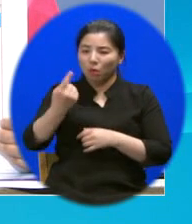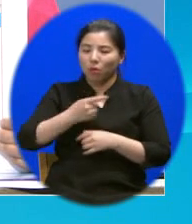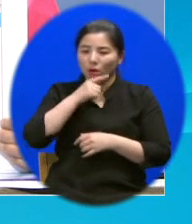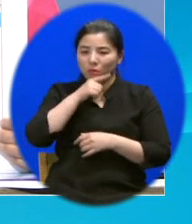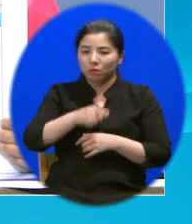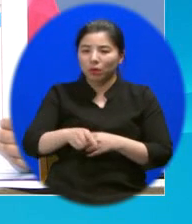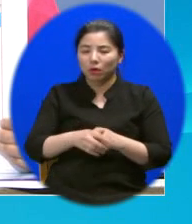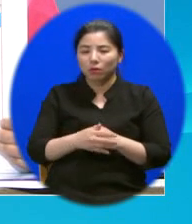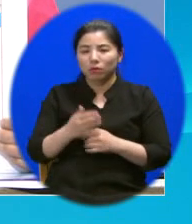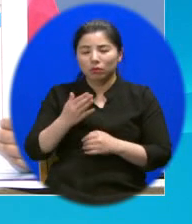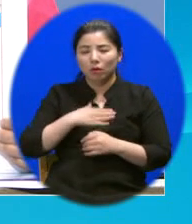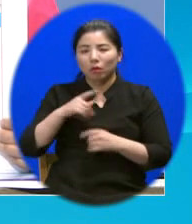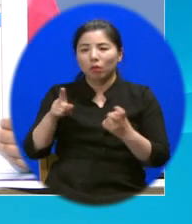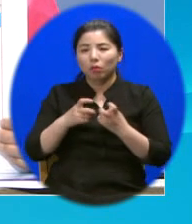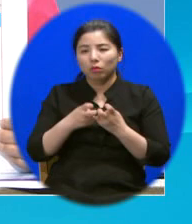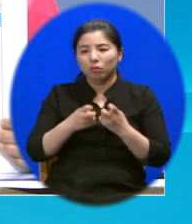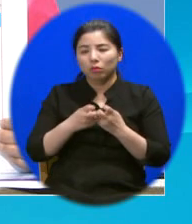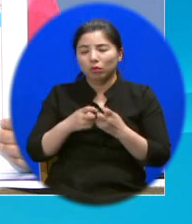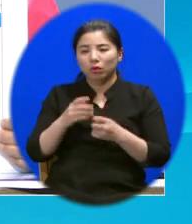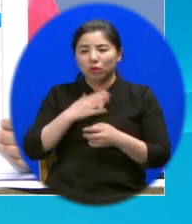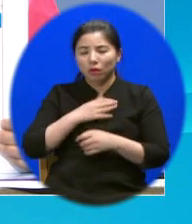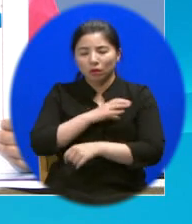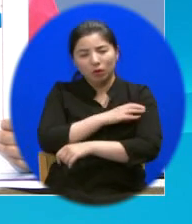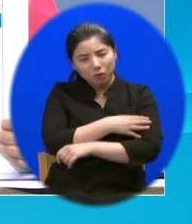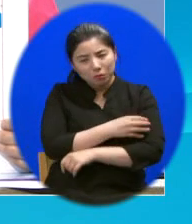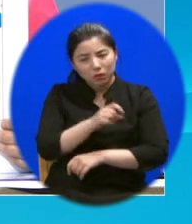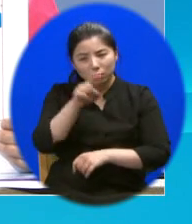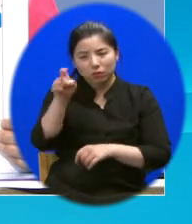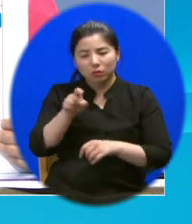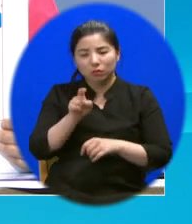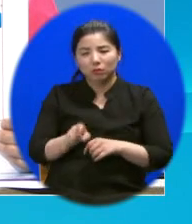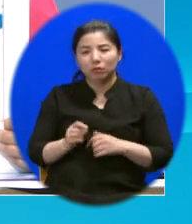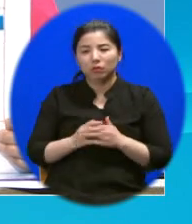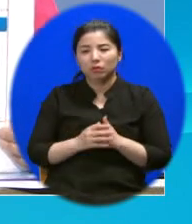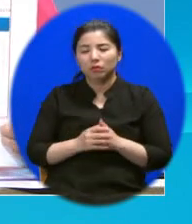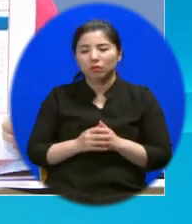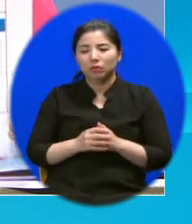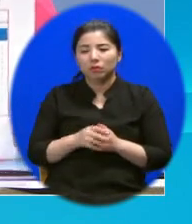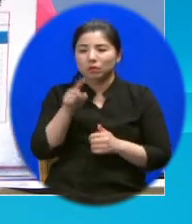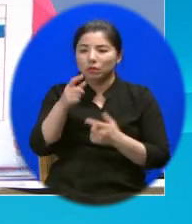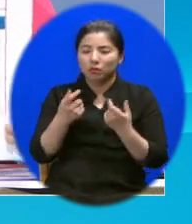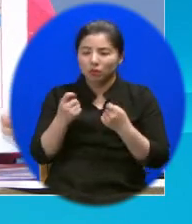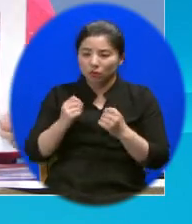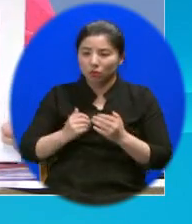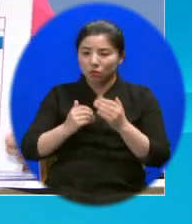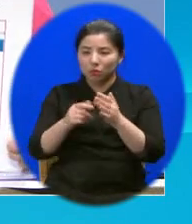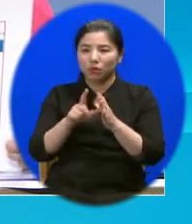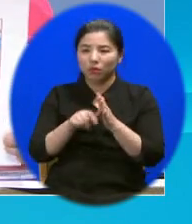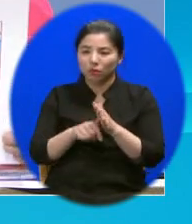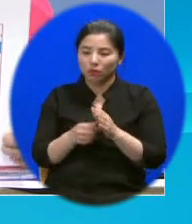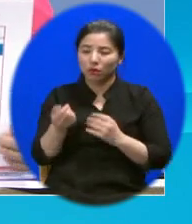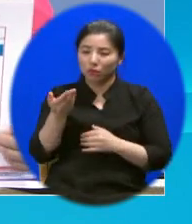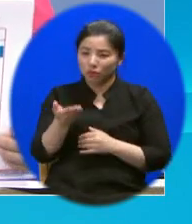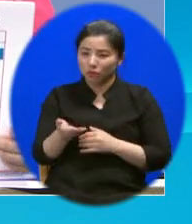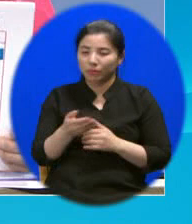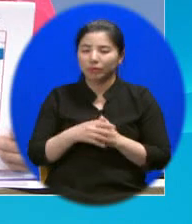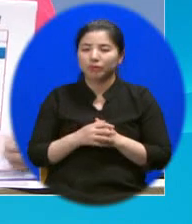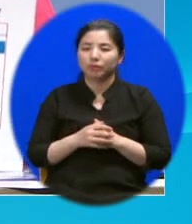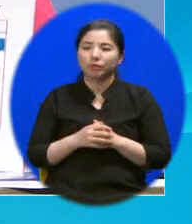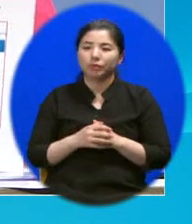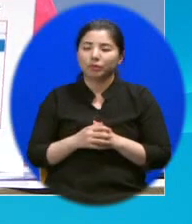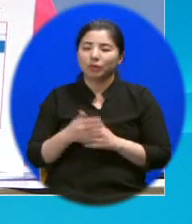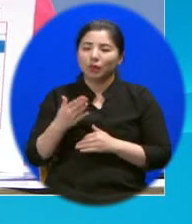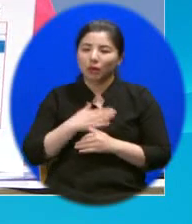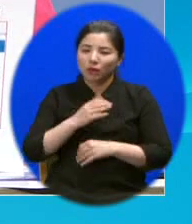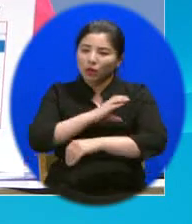토론의 제가 응하지 않는 게 어떻게 값지게 했나 이런 생각이 드는데 그와 같은 과정에서 우리 2 무설 부분은